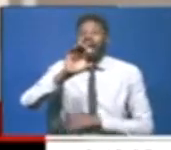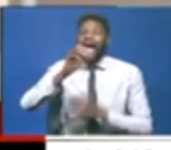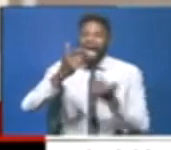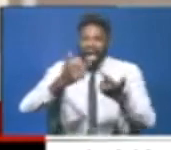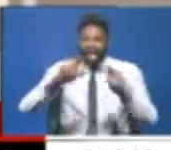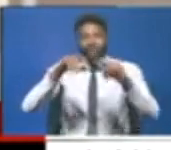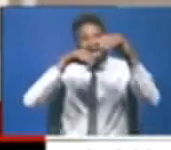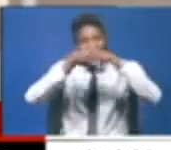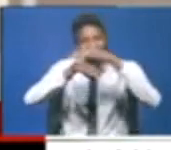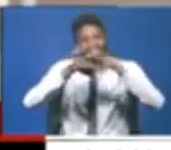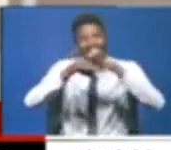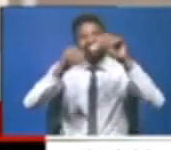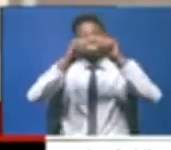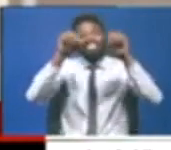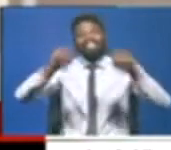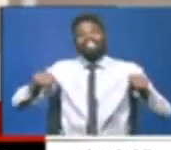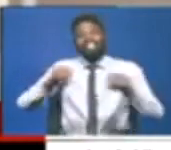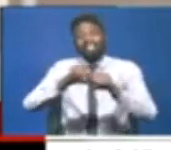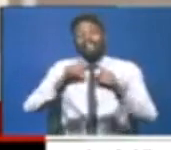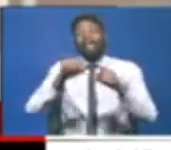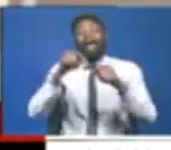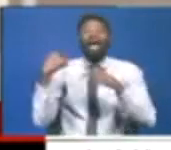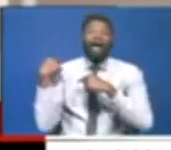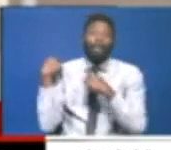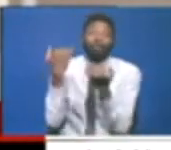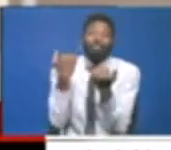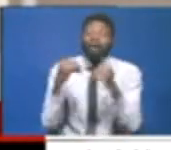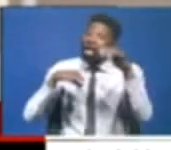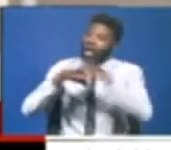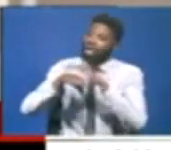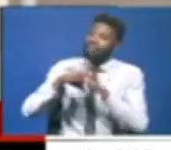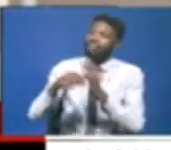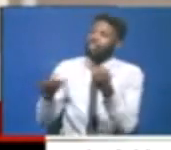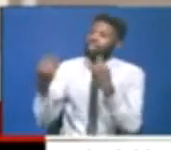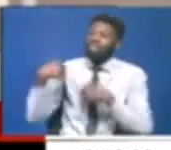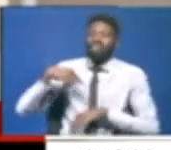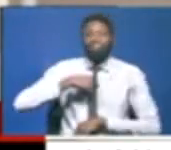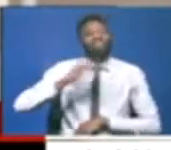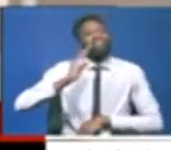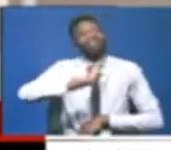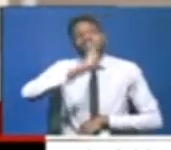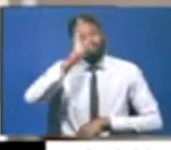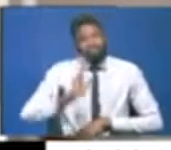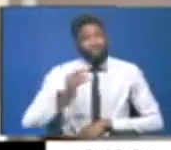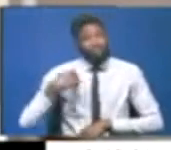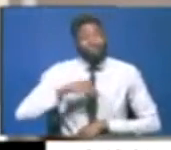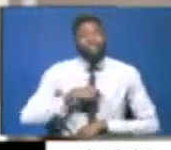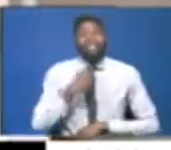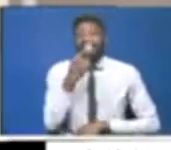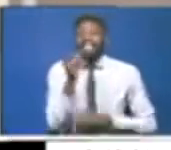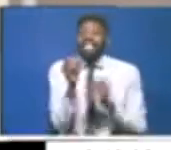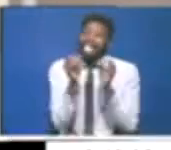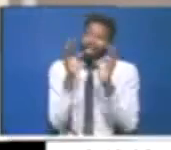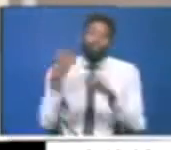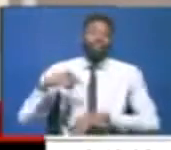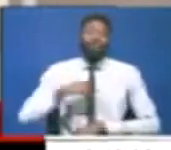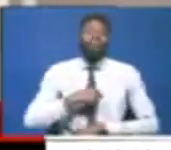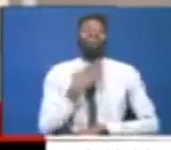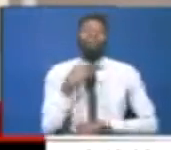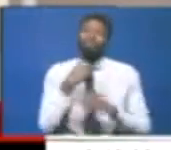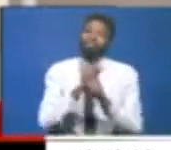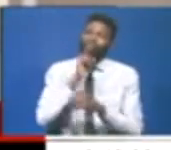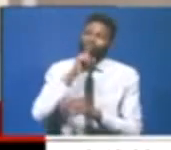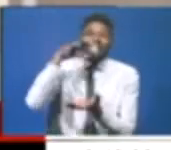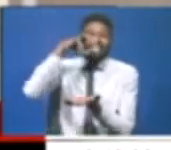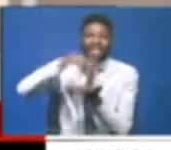waleo IBC haijatupatia access to that server. Kwa hivyo sisi tunasema hivi ili kuzuia hizi kesi ambazo zitakuja,